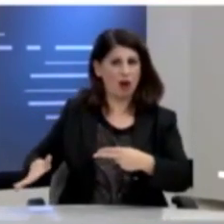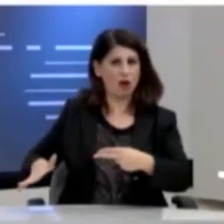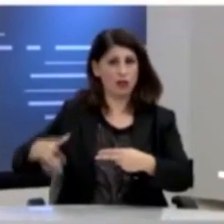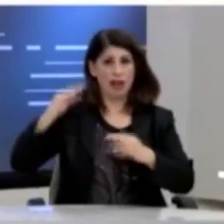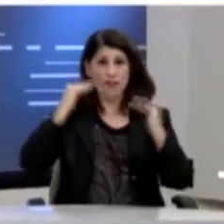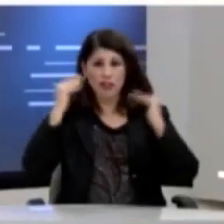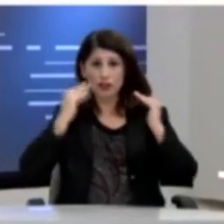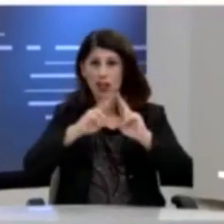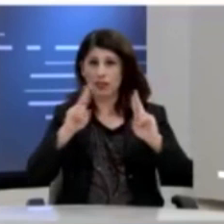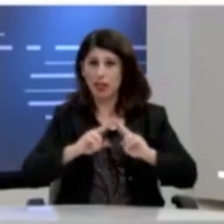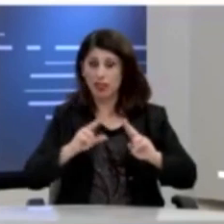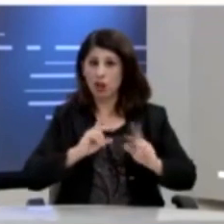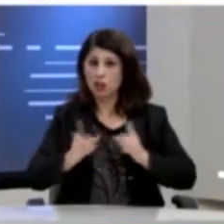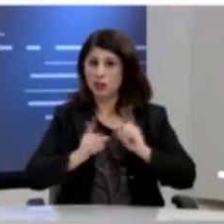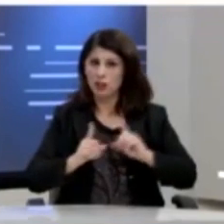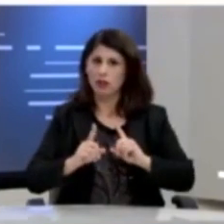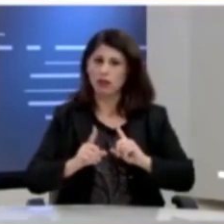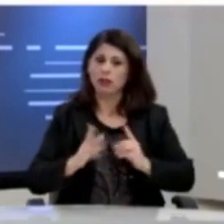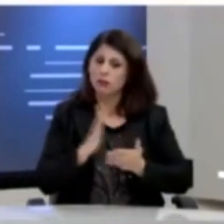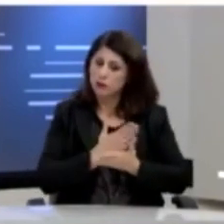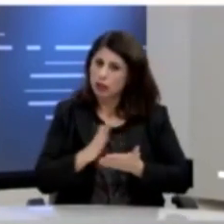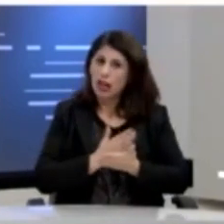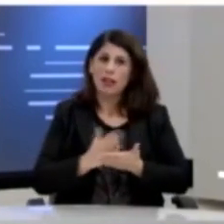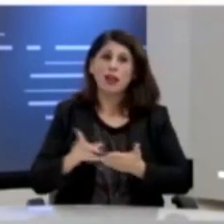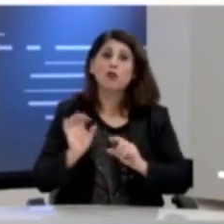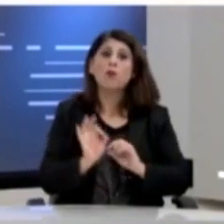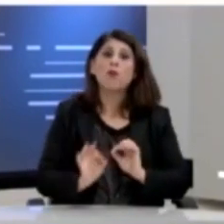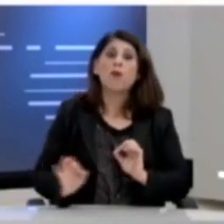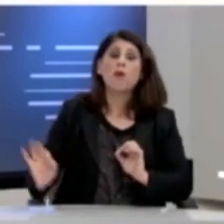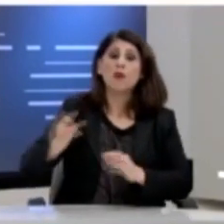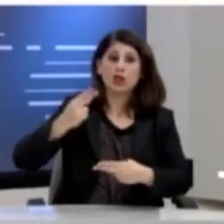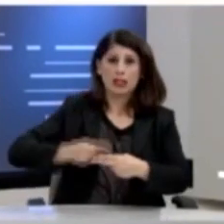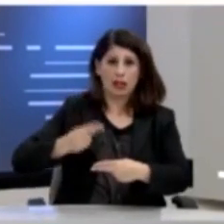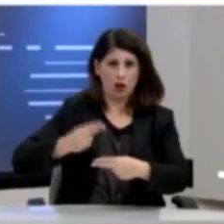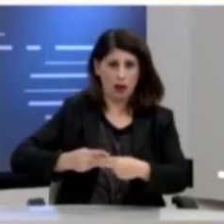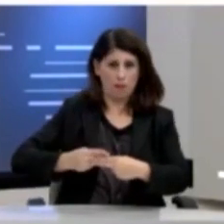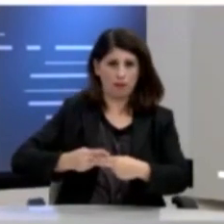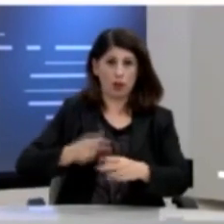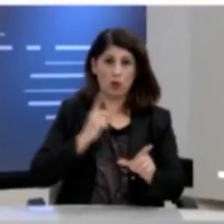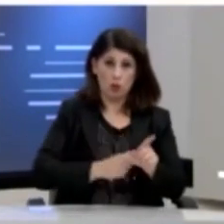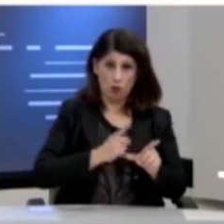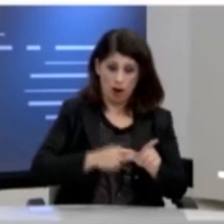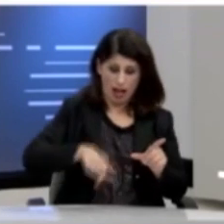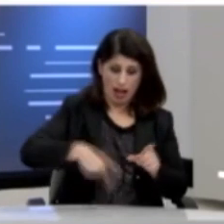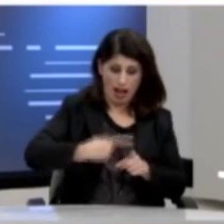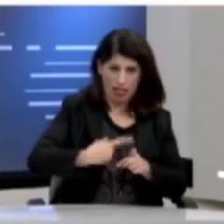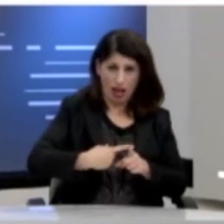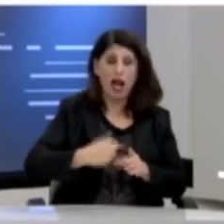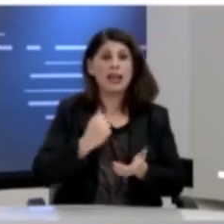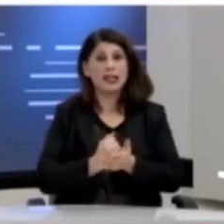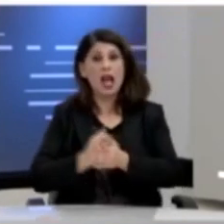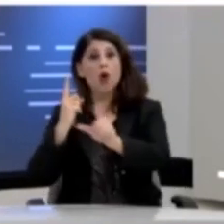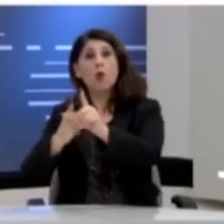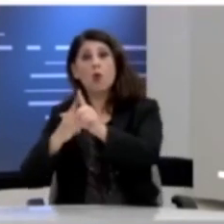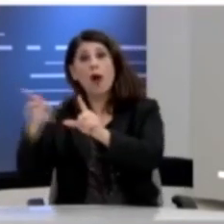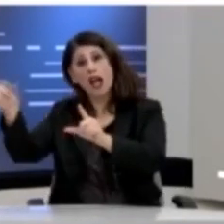αμφισβήτηση διεθνών συνθήκων που έχουν καθορίσει τα σύνορα. Το ΚΚΕ και το ΚΚΕ Τουρκίας υποστηρίζουν